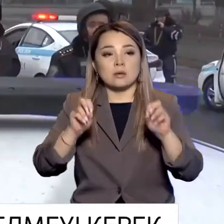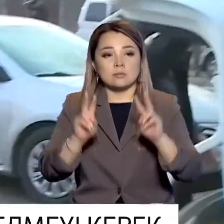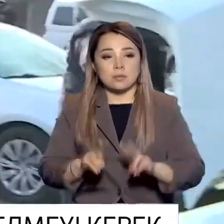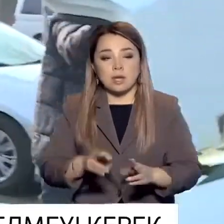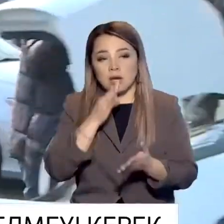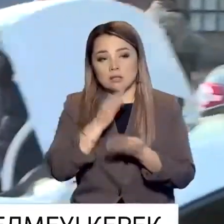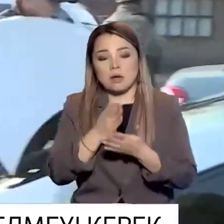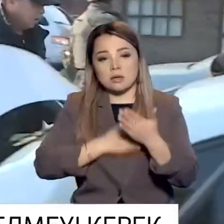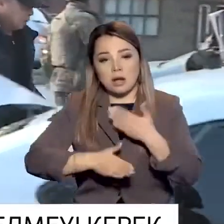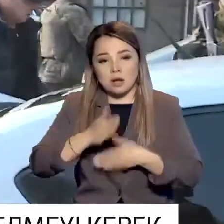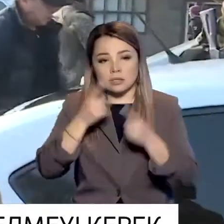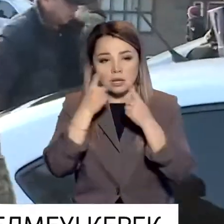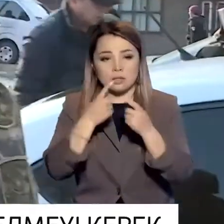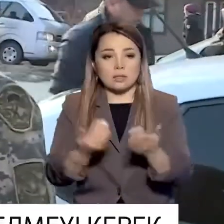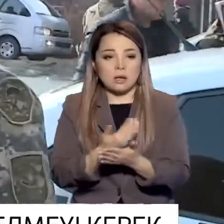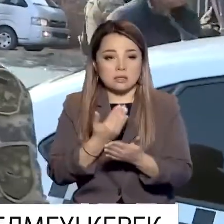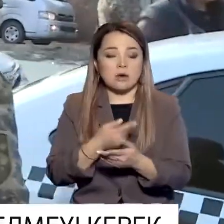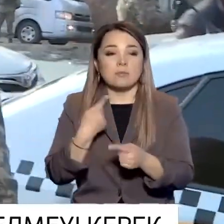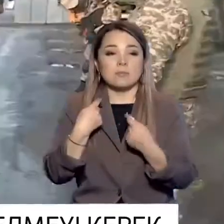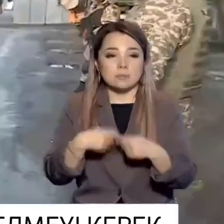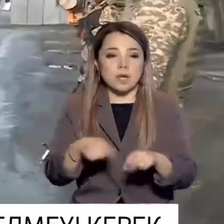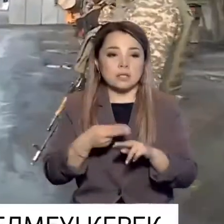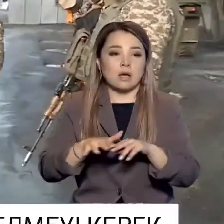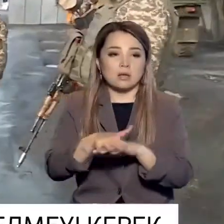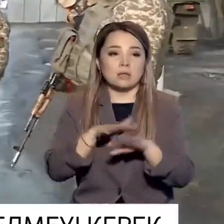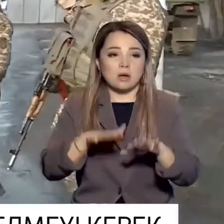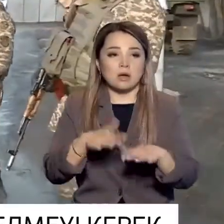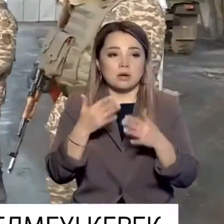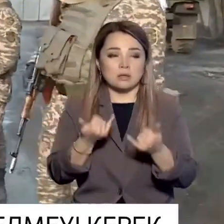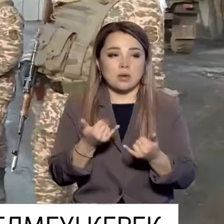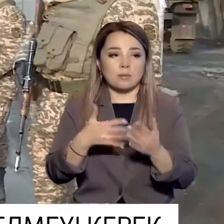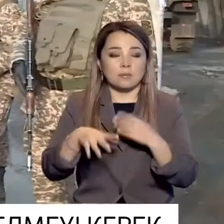қайырып ризашылығын білдірді. Сатқындардың опасыздығы